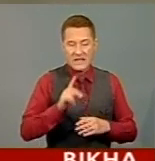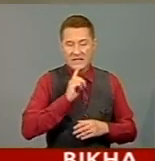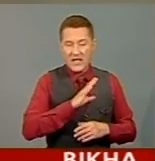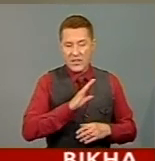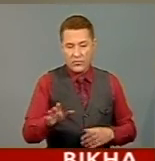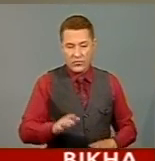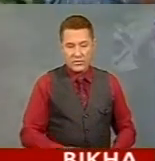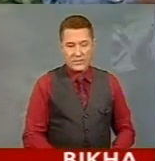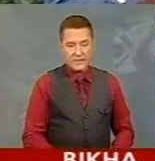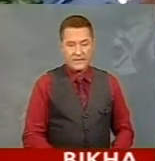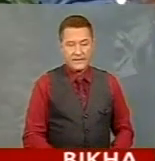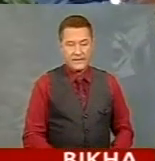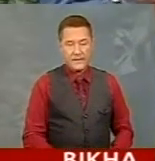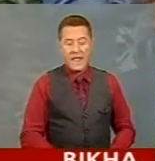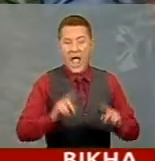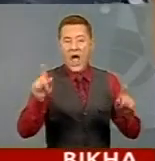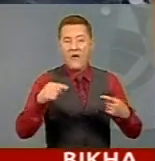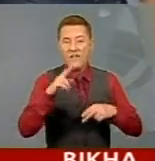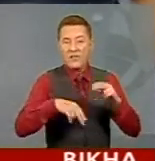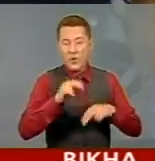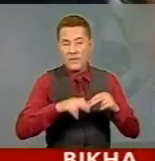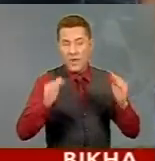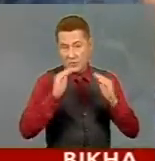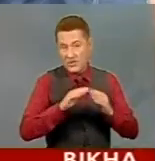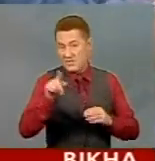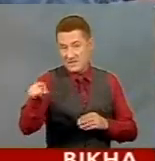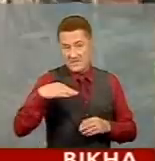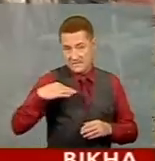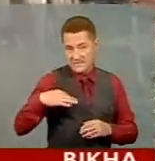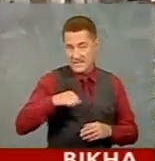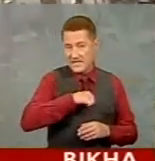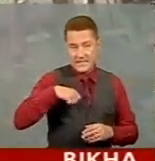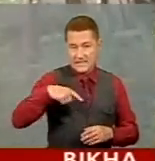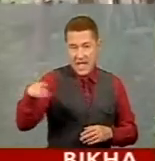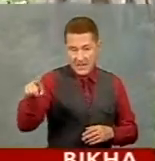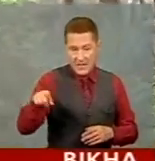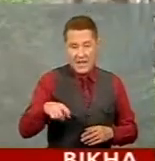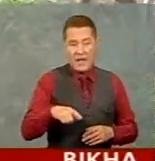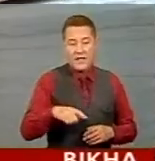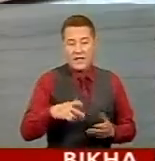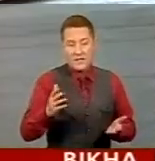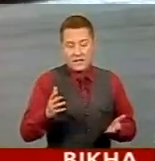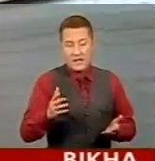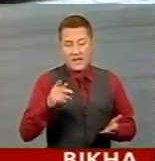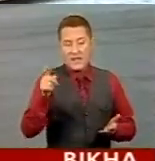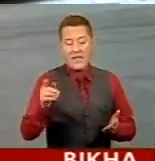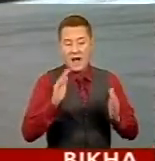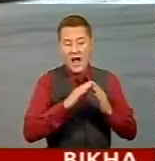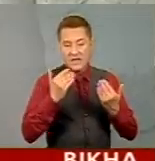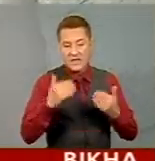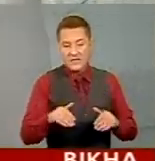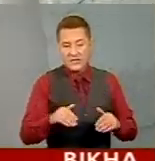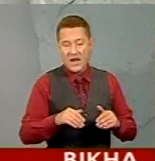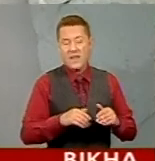день законодательство запрещає. Тож відновлення будинків у руках самих господарів і пані Антоніні відкладати цього нікуди. Її хата вже